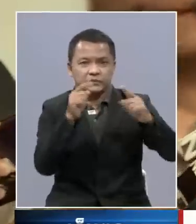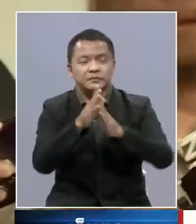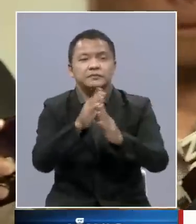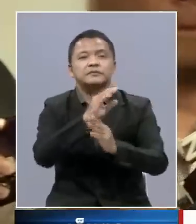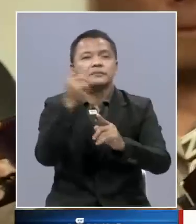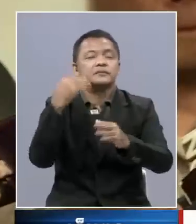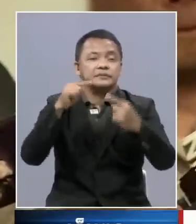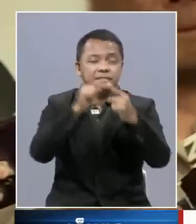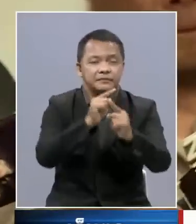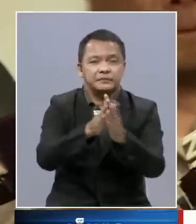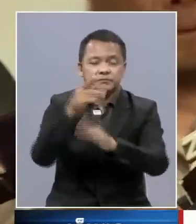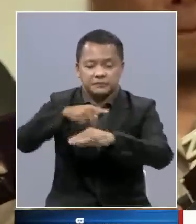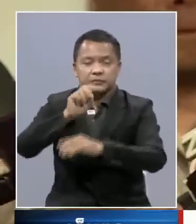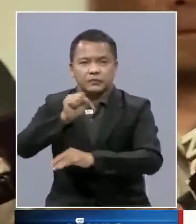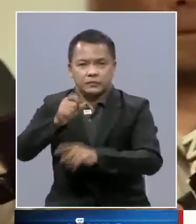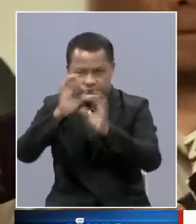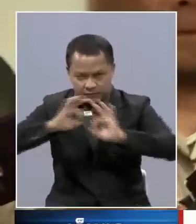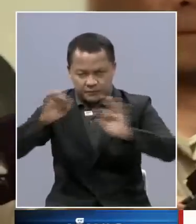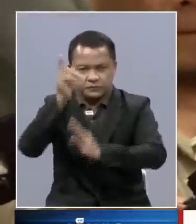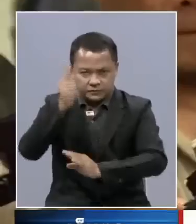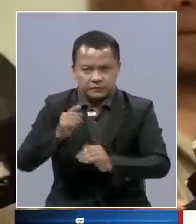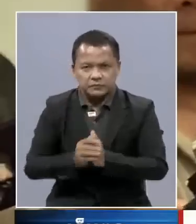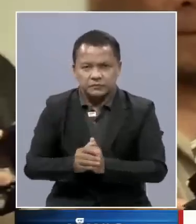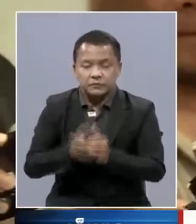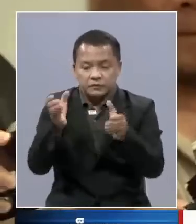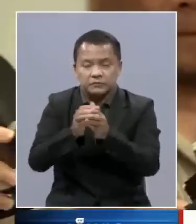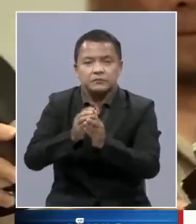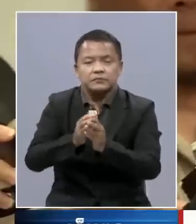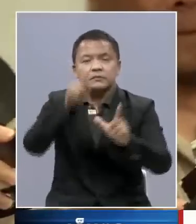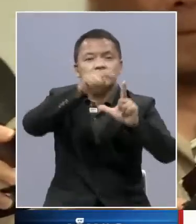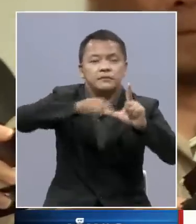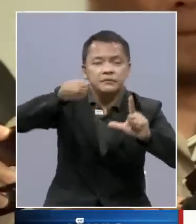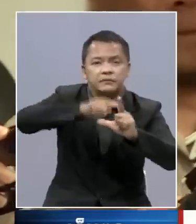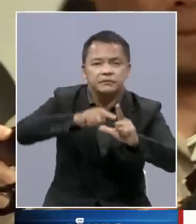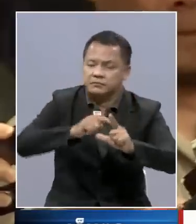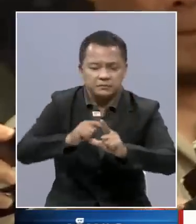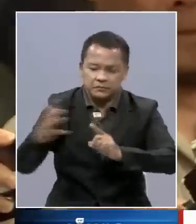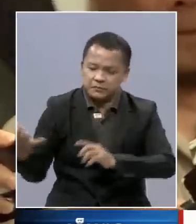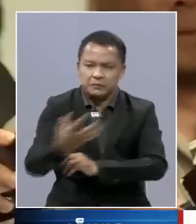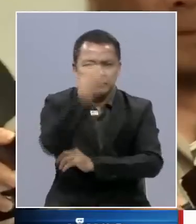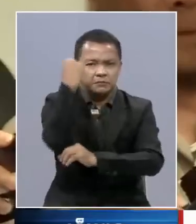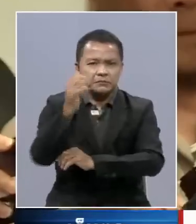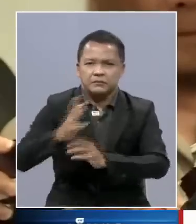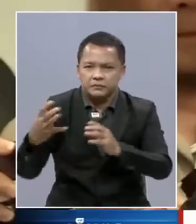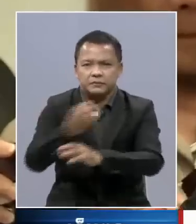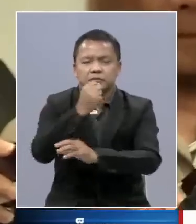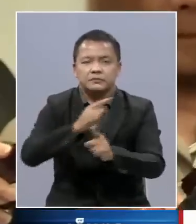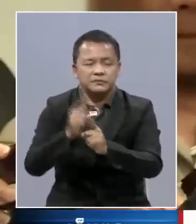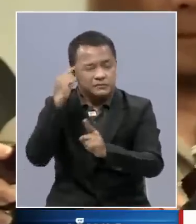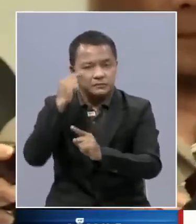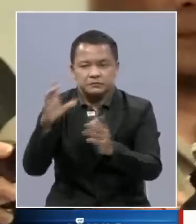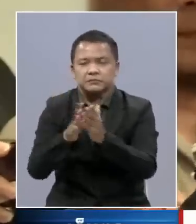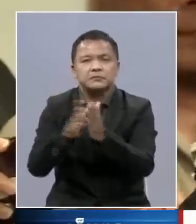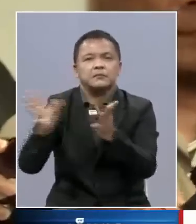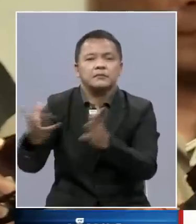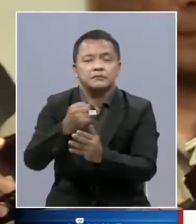ฐสมัยแต่ว่าประธานสภานั้นผมคิดว่าพรรคก้าวไกลไม่ควรกินรวบเล่นสลากกิน